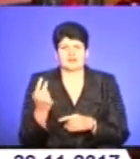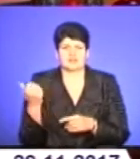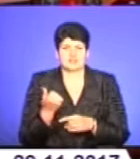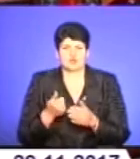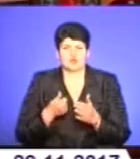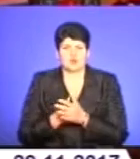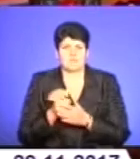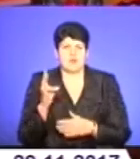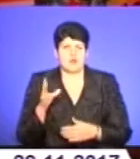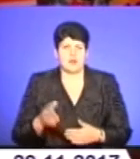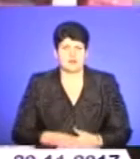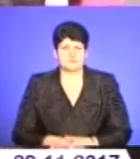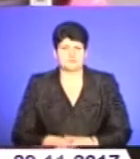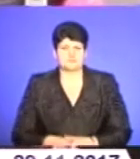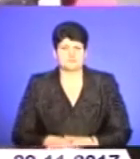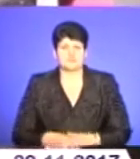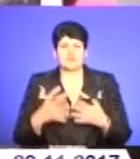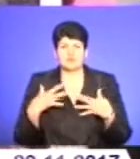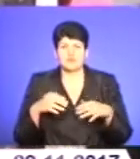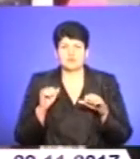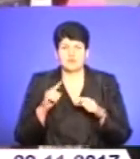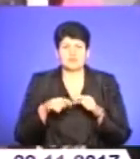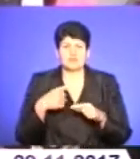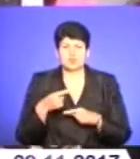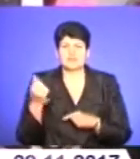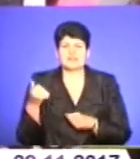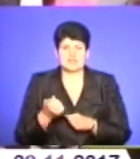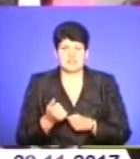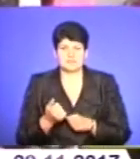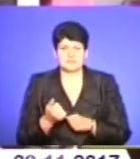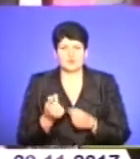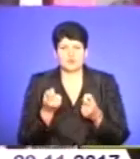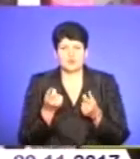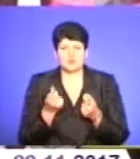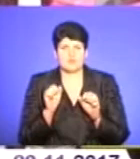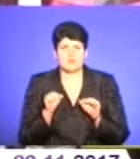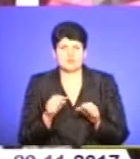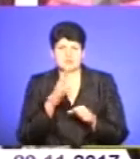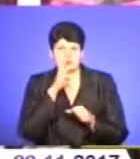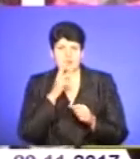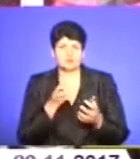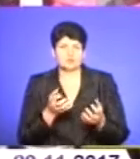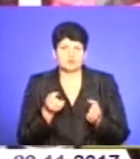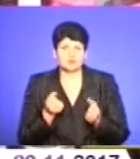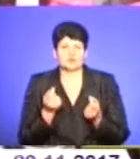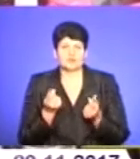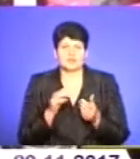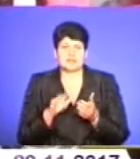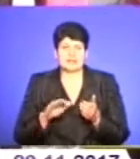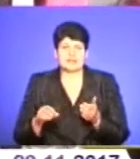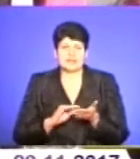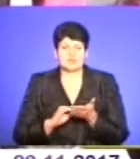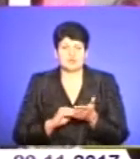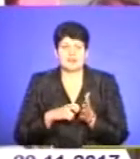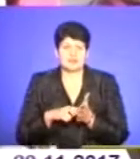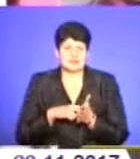політика може змінитися. Вже можливо десь на другий тиждень, трошки може зарплату получу, трошки ще діти подописують листи.